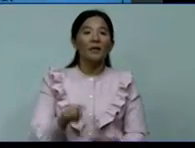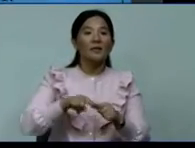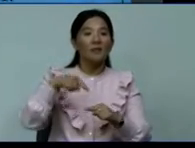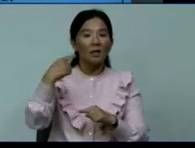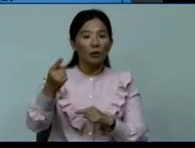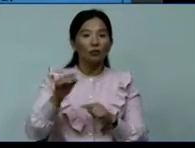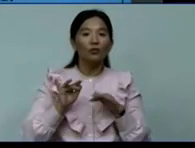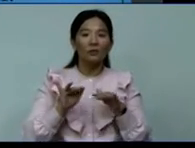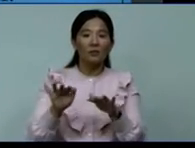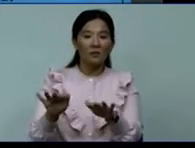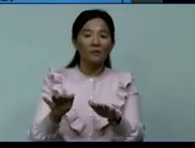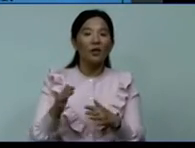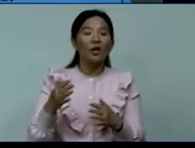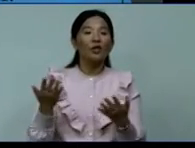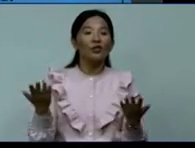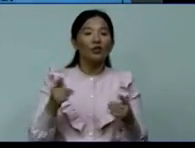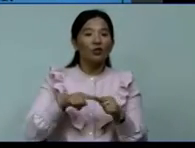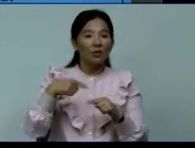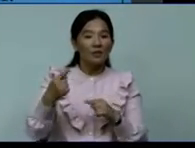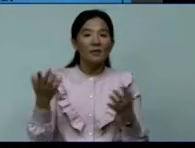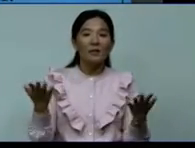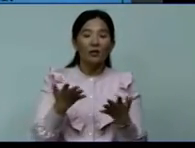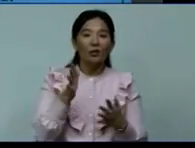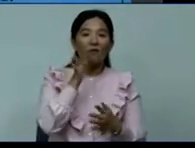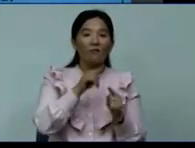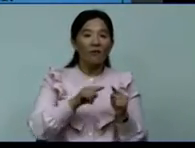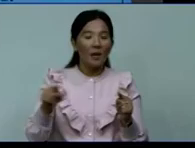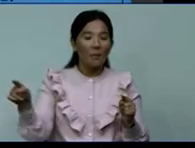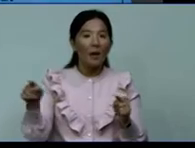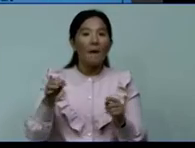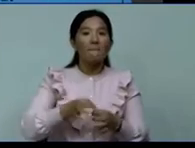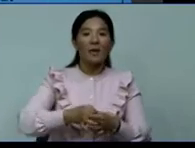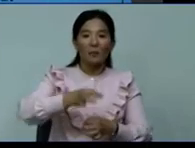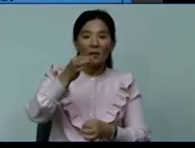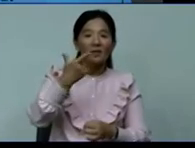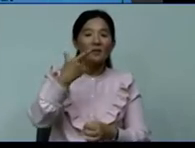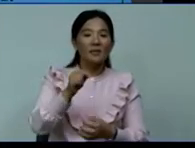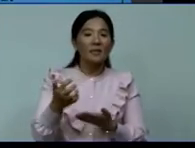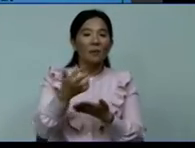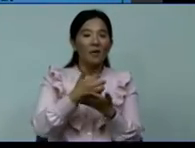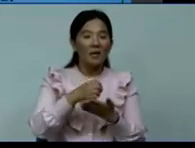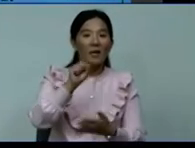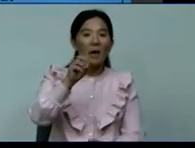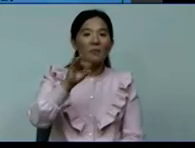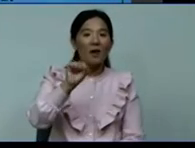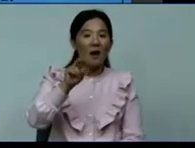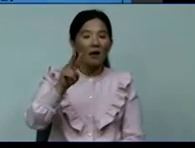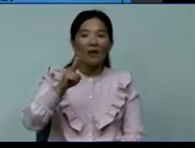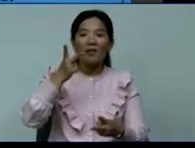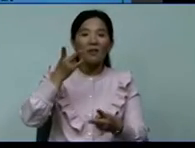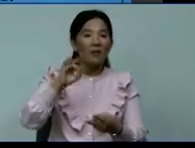Следующее действие. Через некоторое время пробирку, где собирается аммиак, не